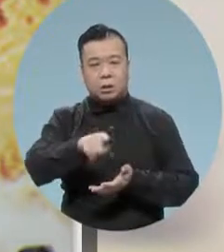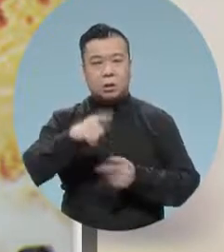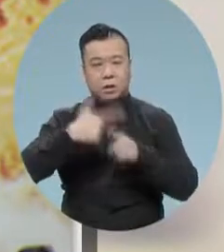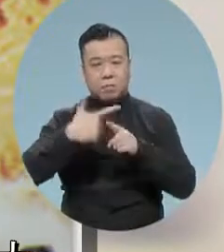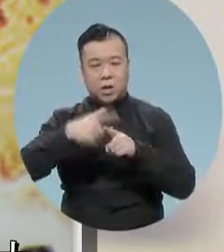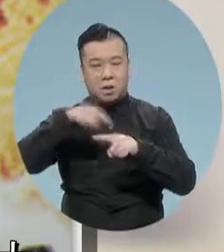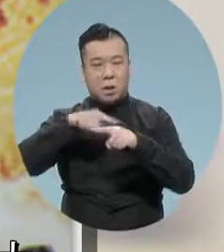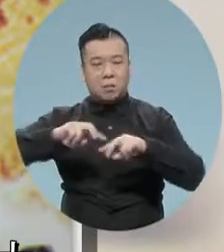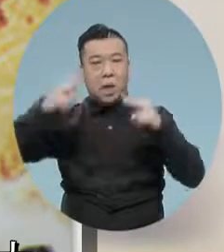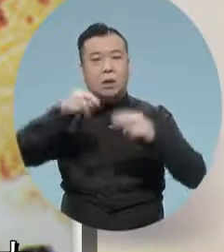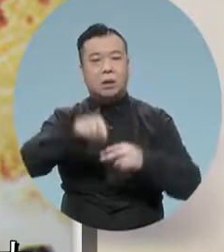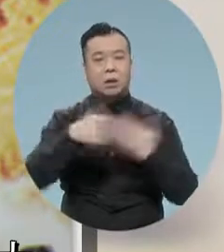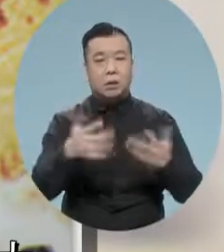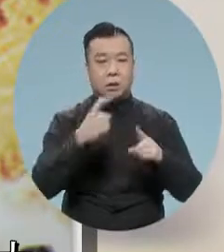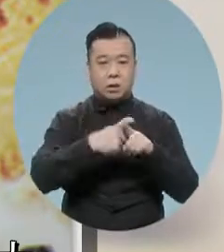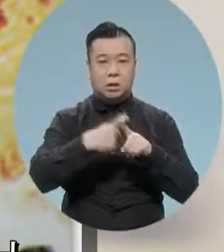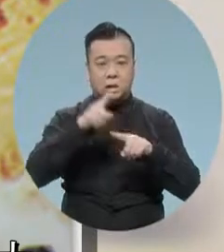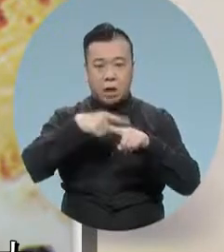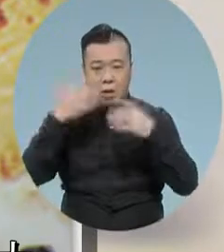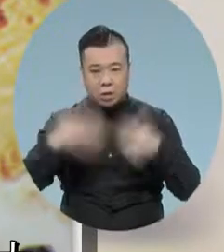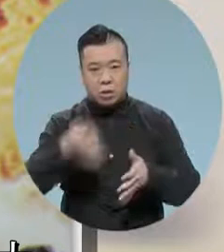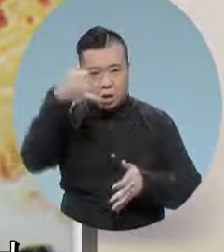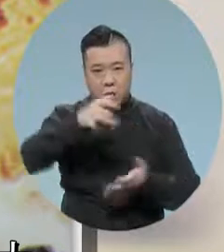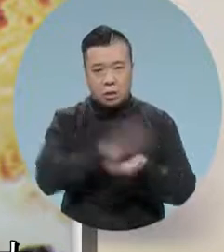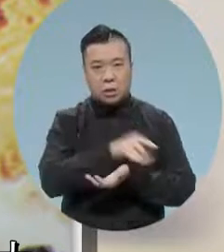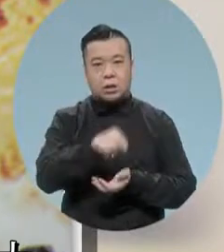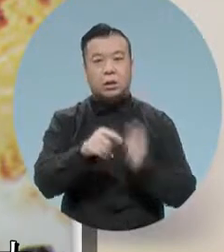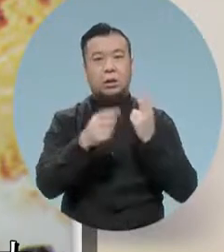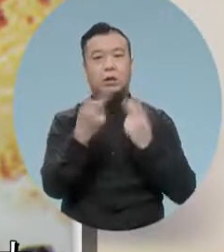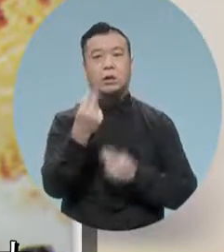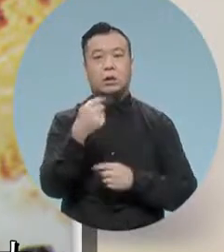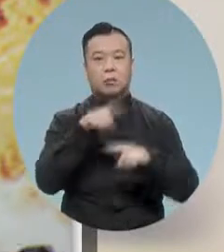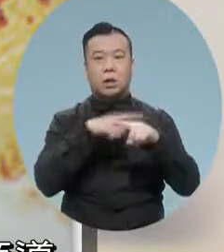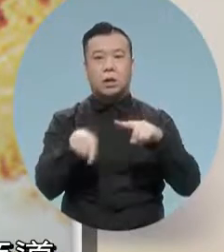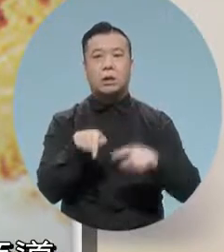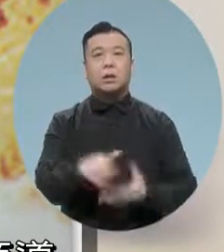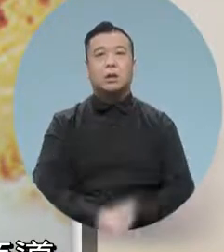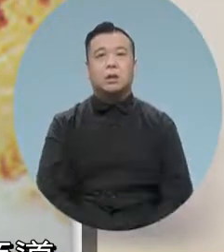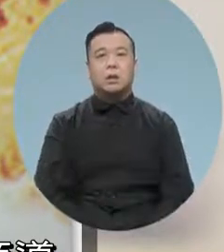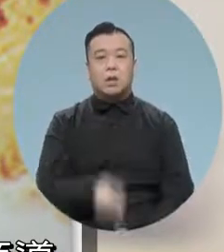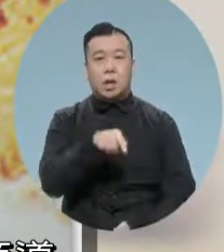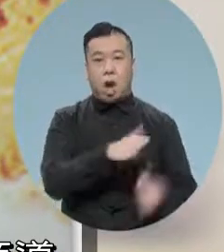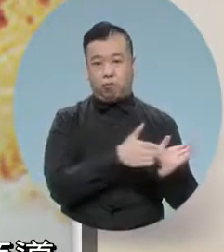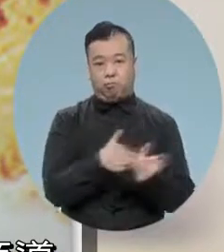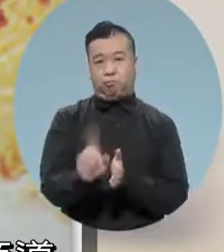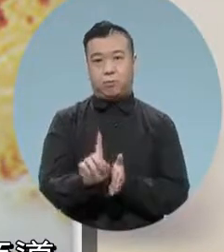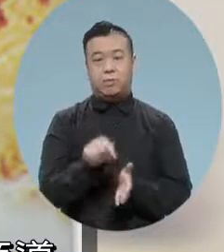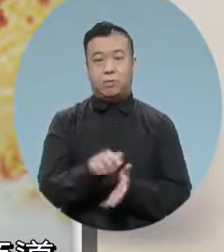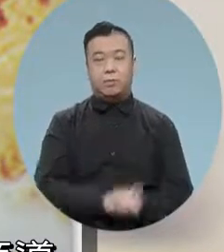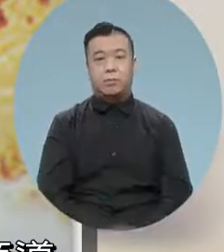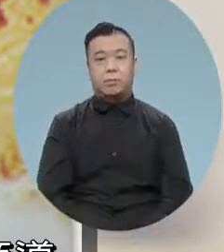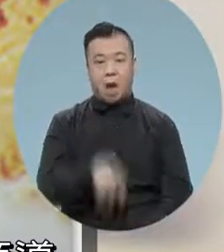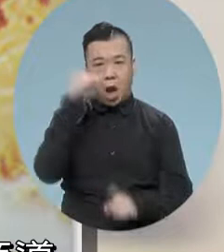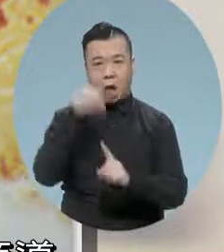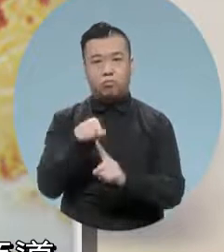大，咁而家19大完啦，明年咧就系20大。嗱，呢个咁嘅整个过程里边嘅